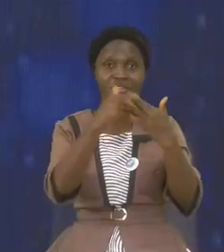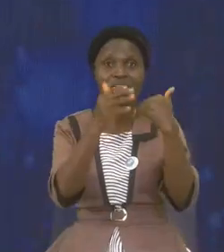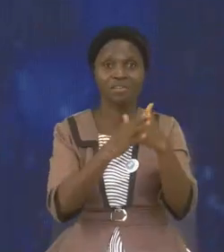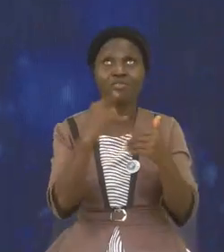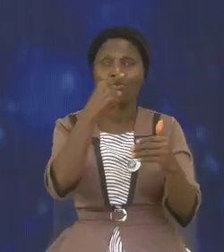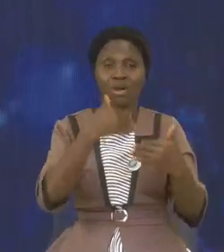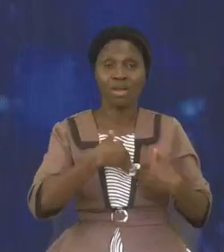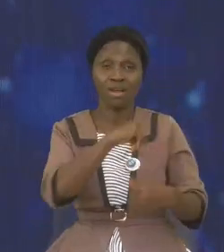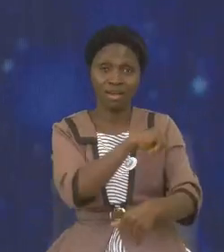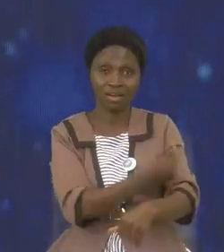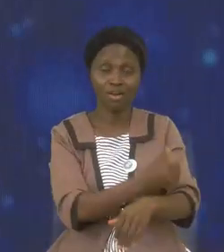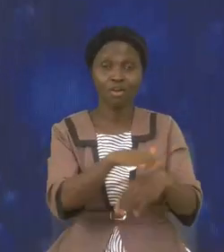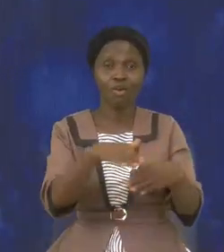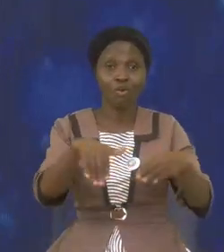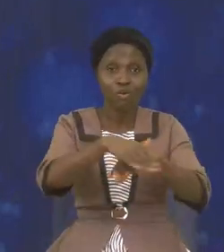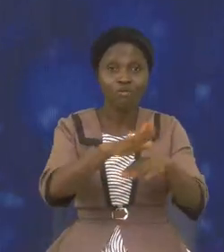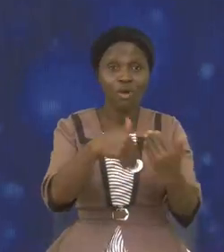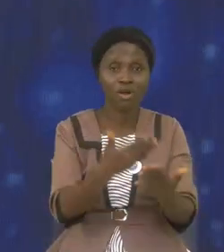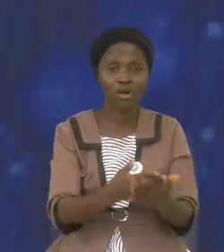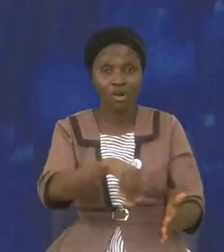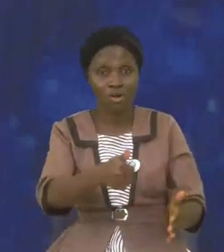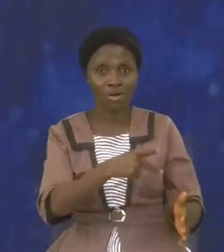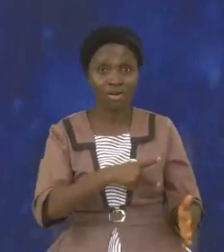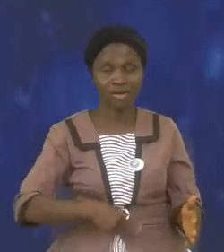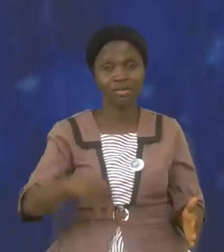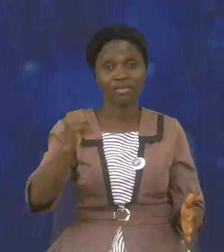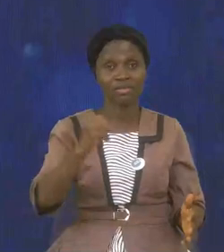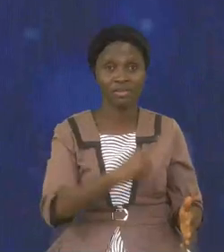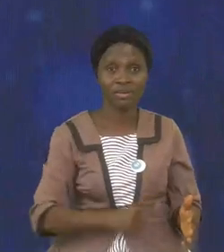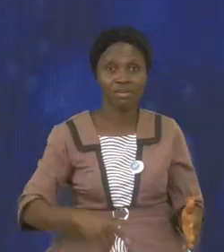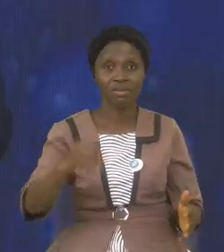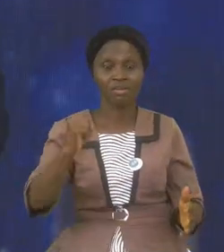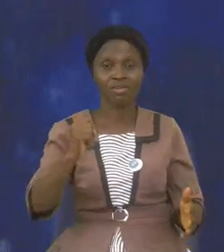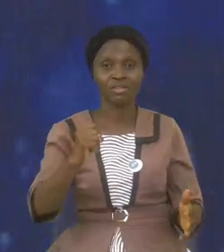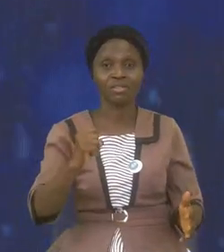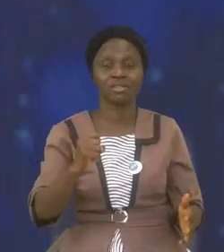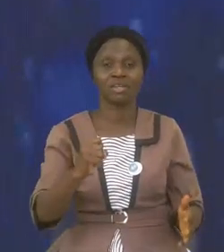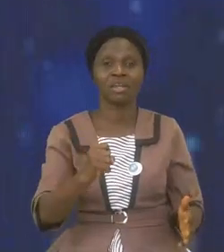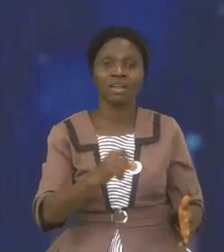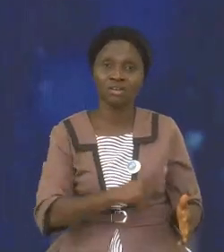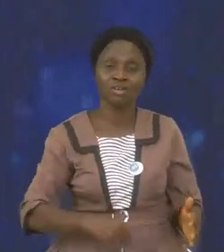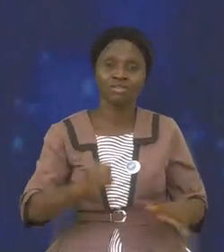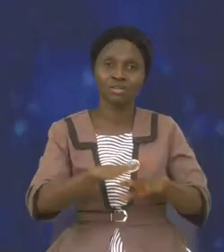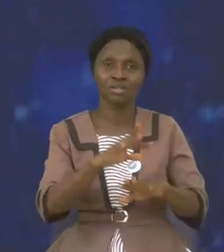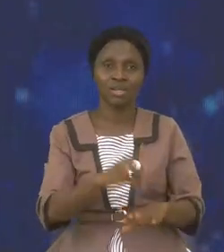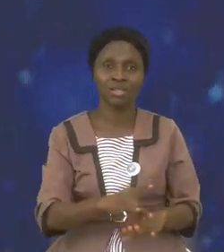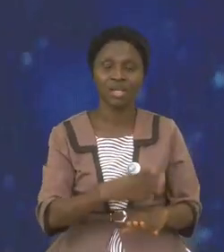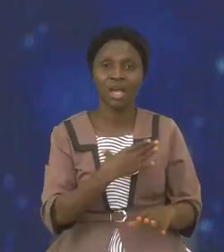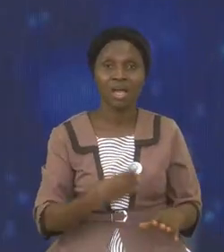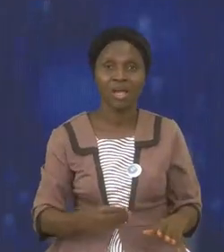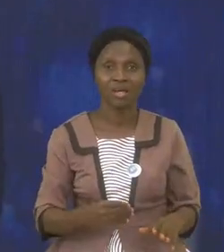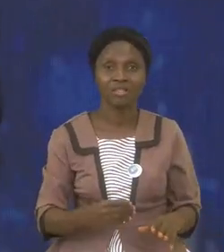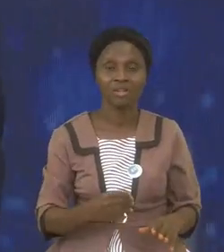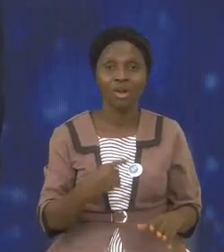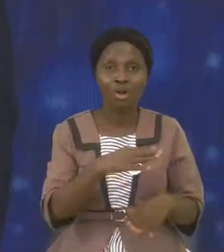le roi, le grand roi des cieux, qui a l'autorité dont toutes les œuvres,